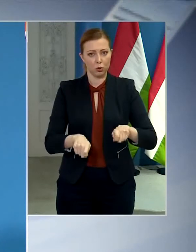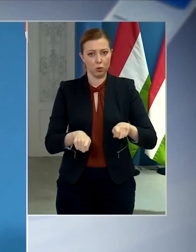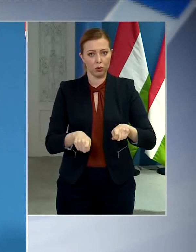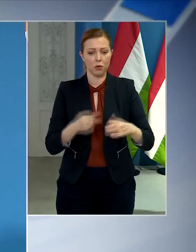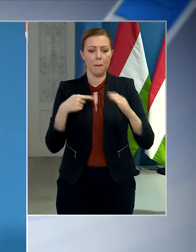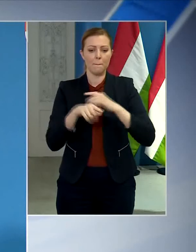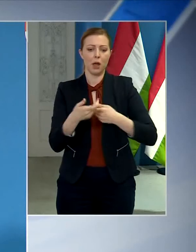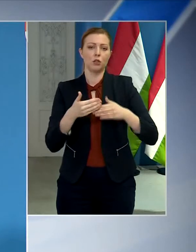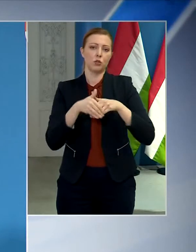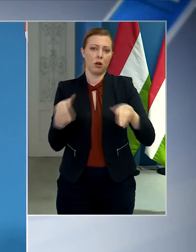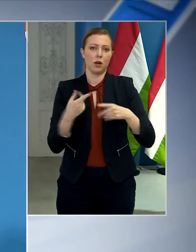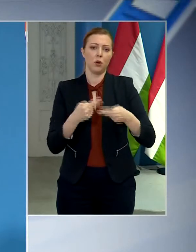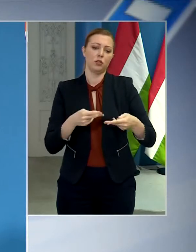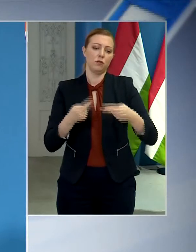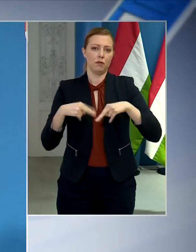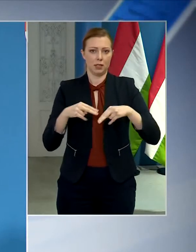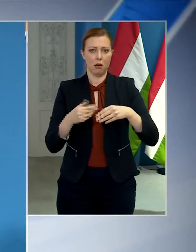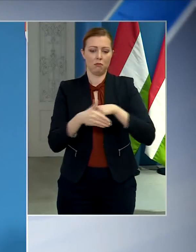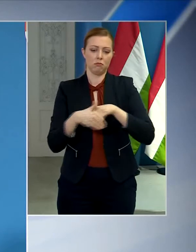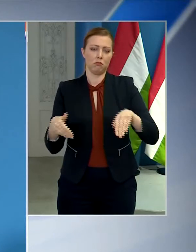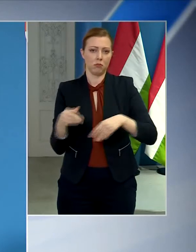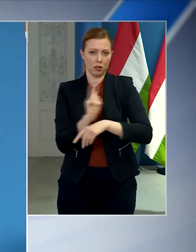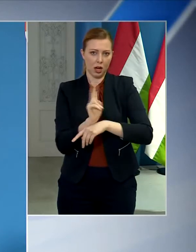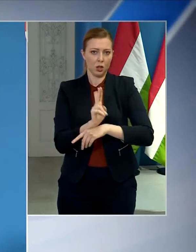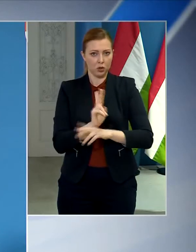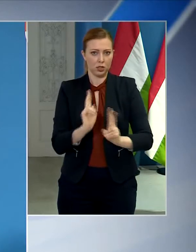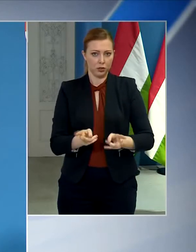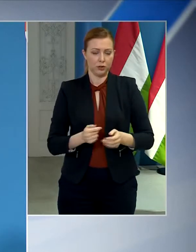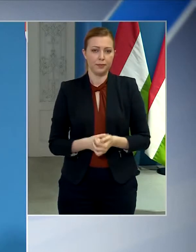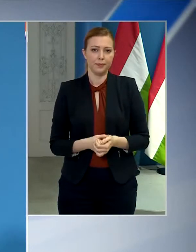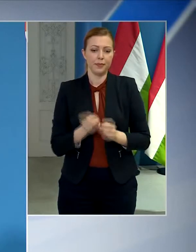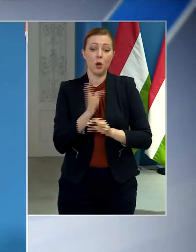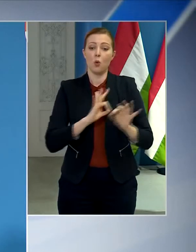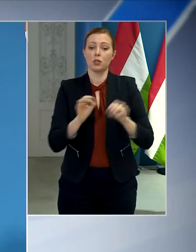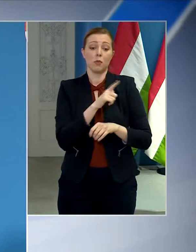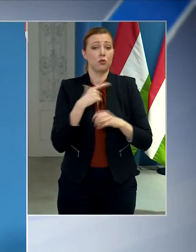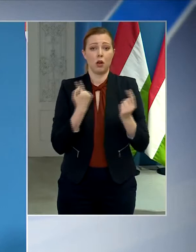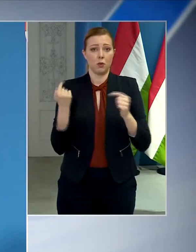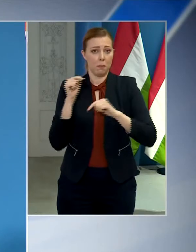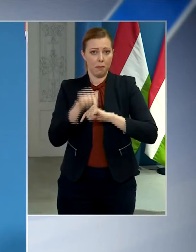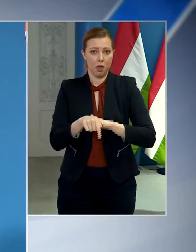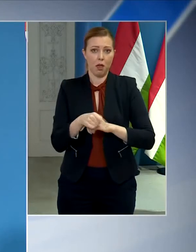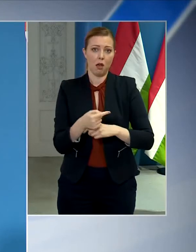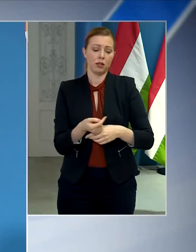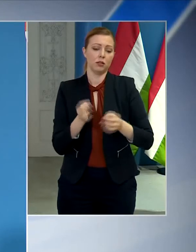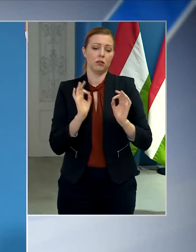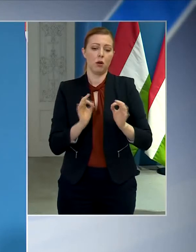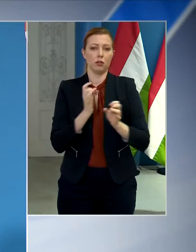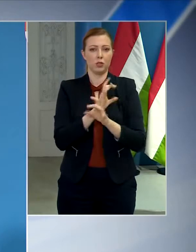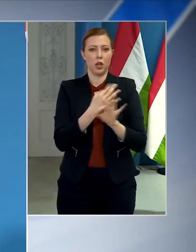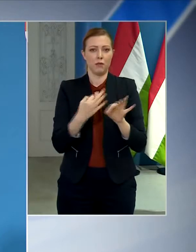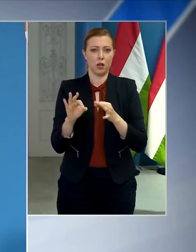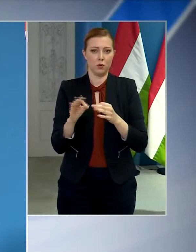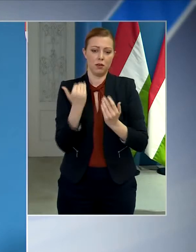a belső határokon is visszaállítja a határellenőrzést, és az országba csak azok léphetnek be, akik az aktuális